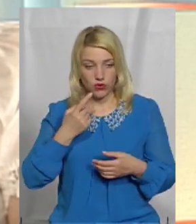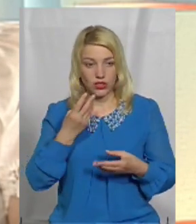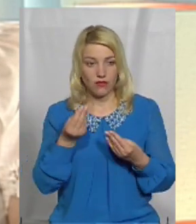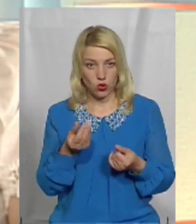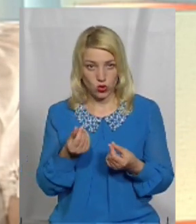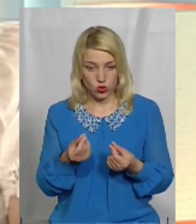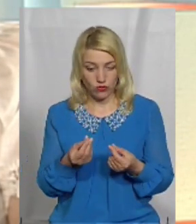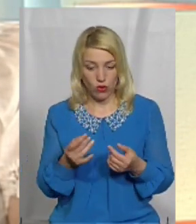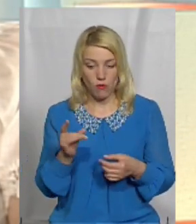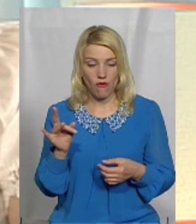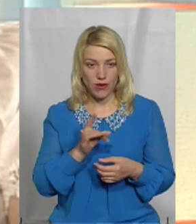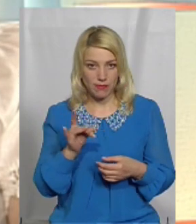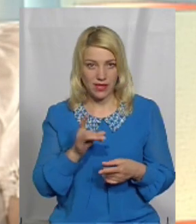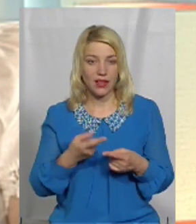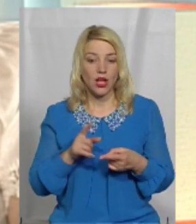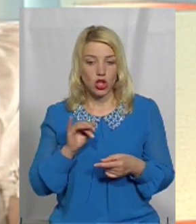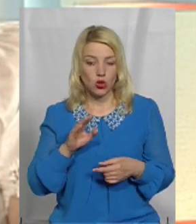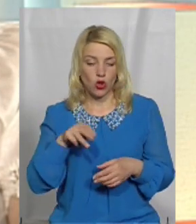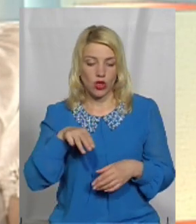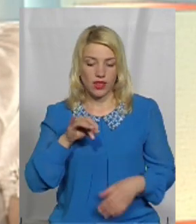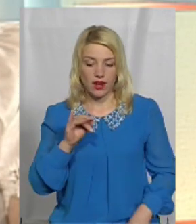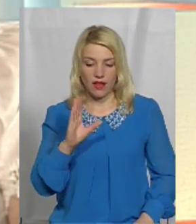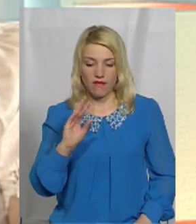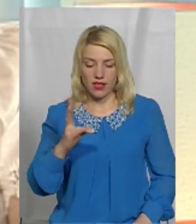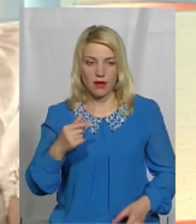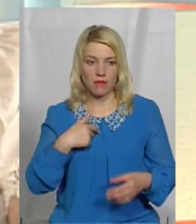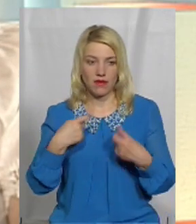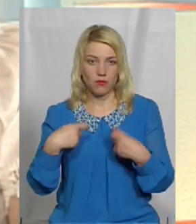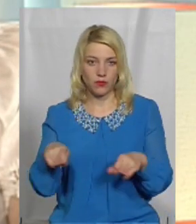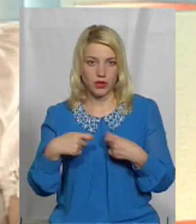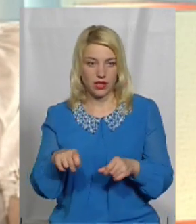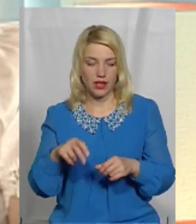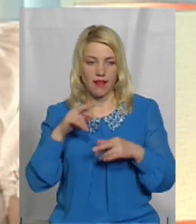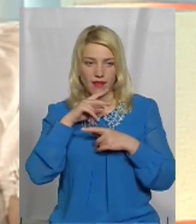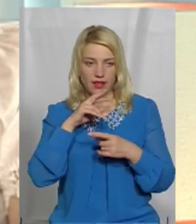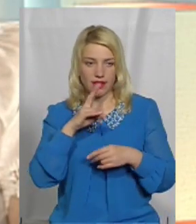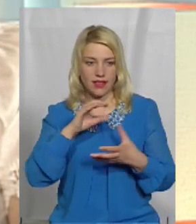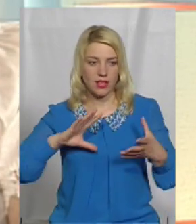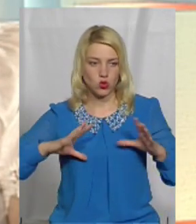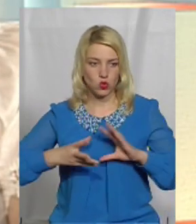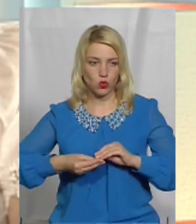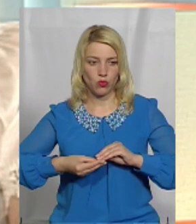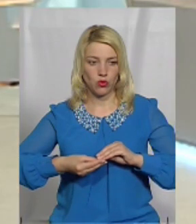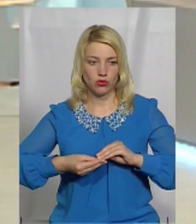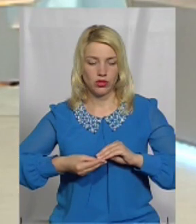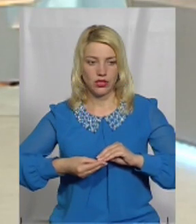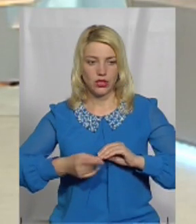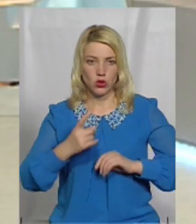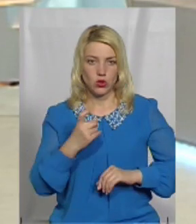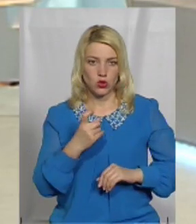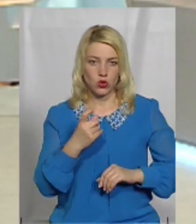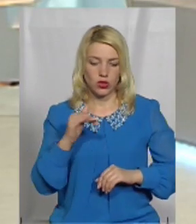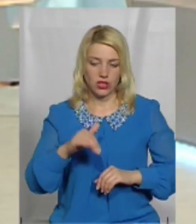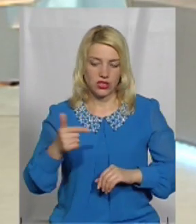грошовому вимірі, то ось в травні місяці ми відпустили доступних ліків на суму понад 100